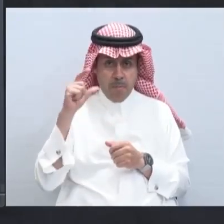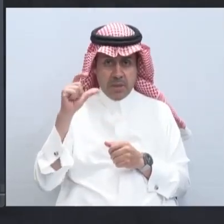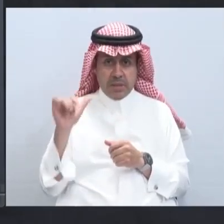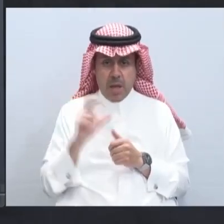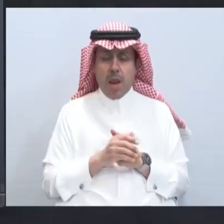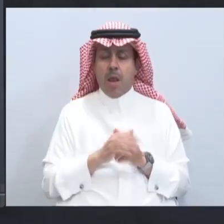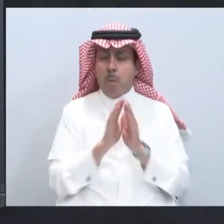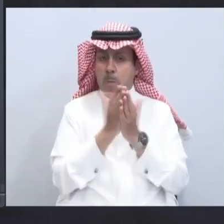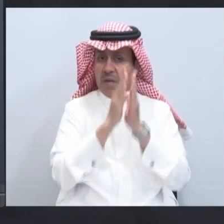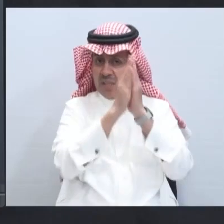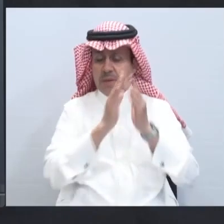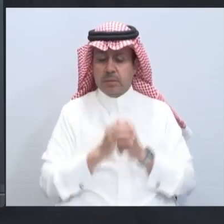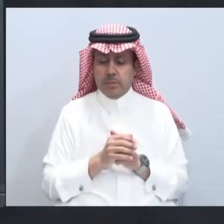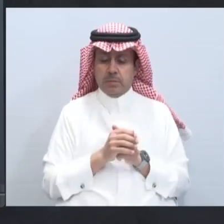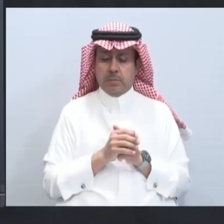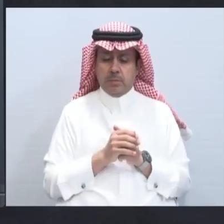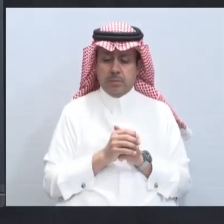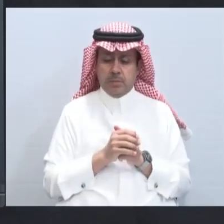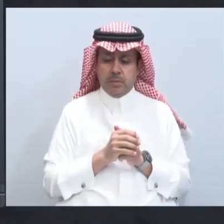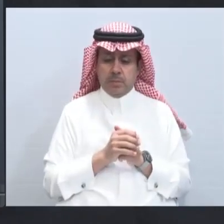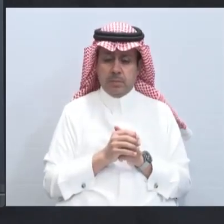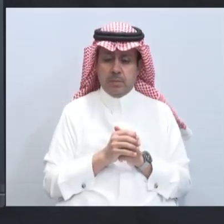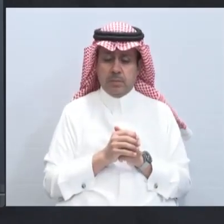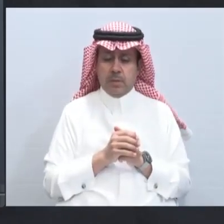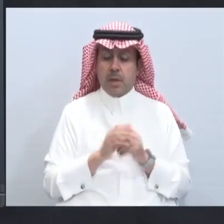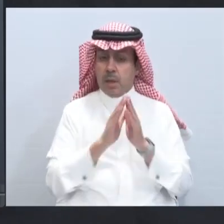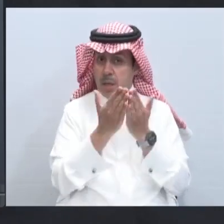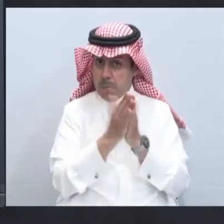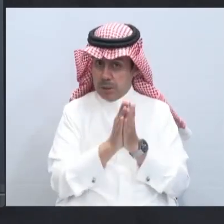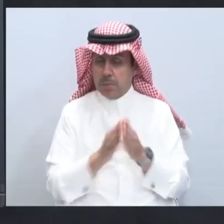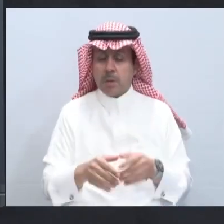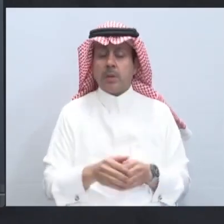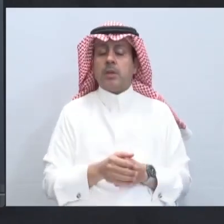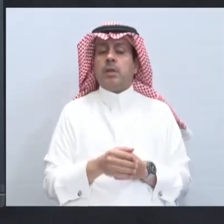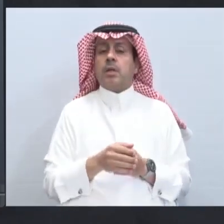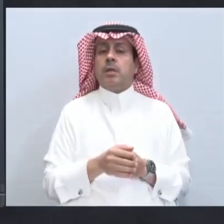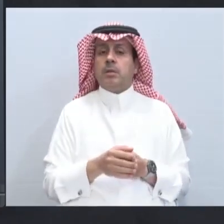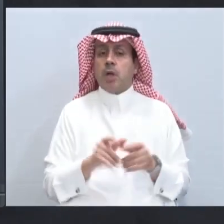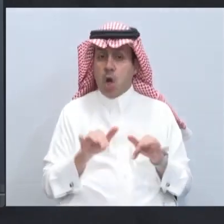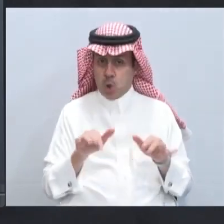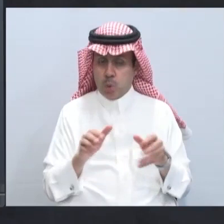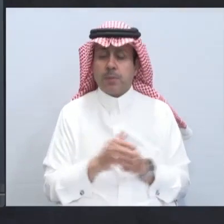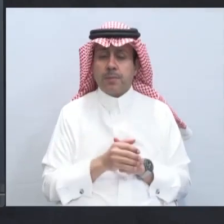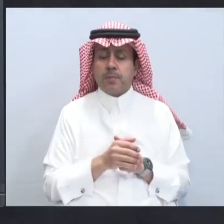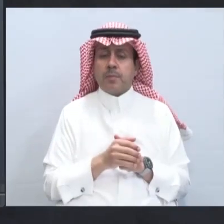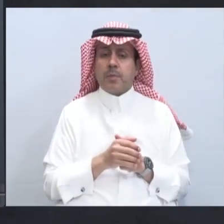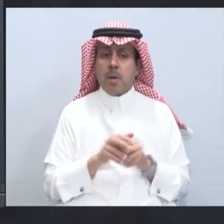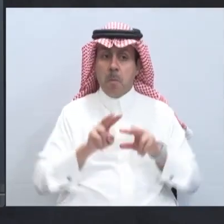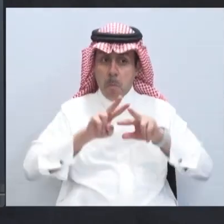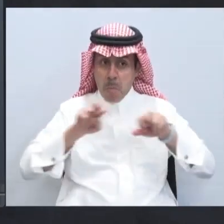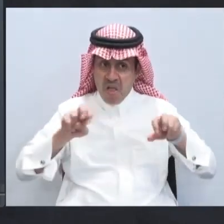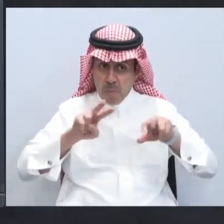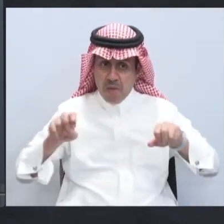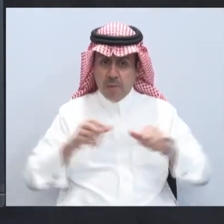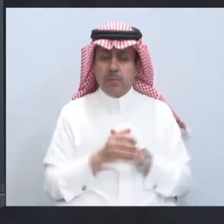للمكتبات التقليديه اصبح هنالك مكتبات الكترونيه تستطيع البحث من